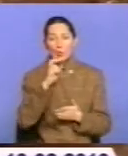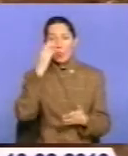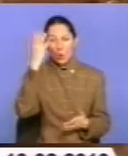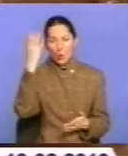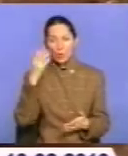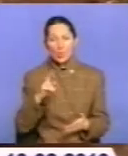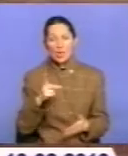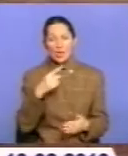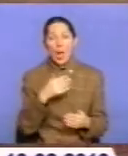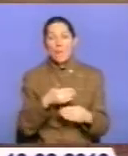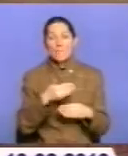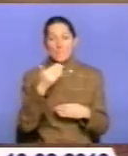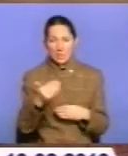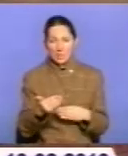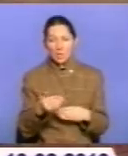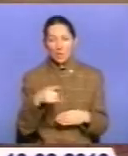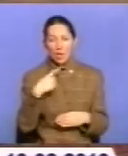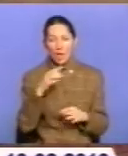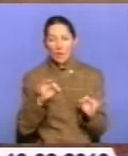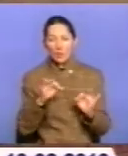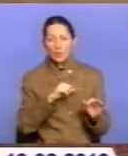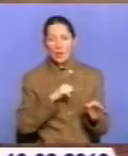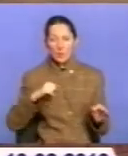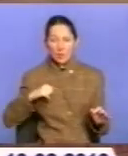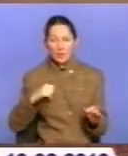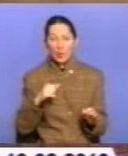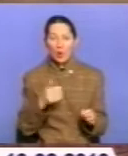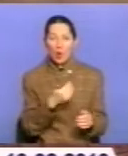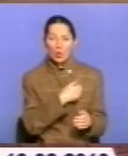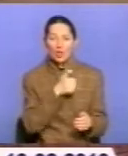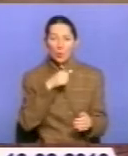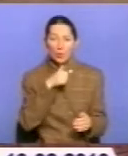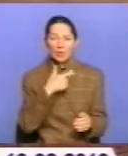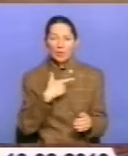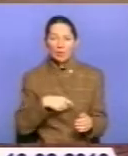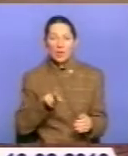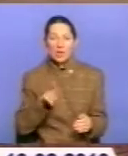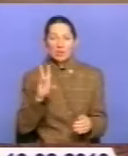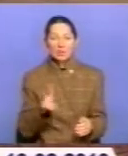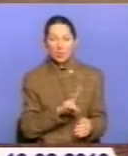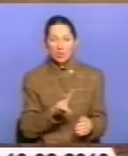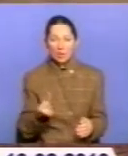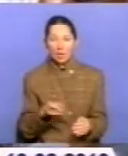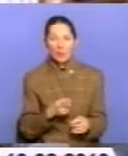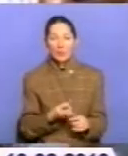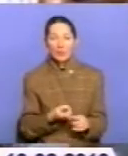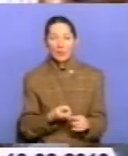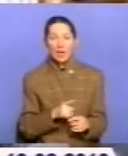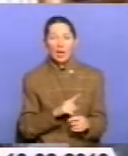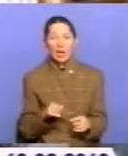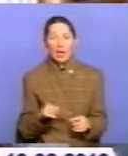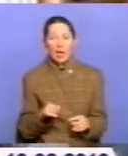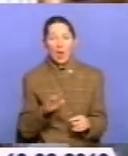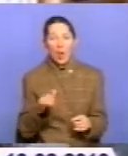пізніше розповідав сам зловмисник, хотів приміряти на себе роль священнослужителя. Та й на цьому подвиги лиходія не завершилися. Не втримався